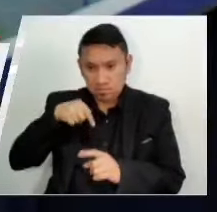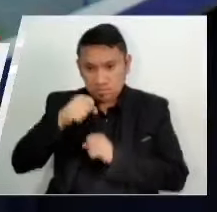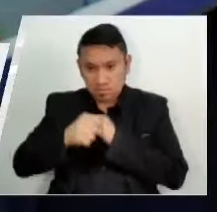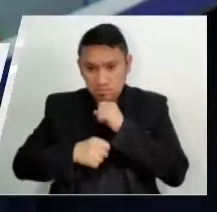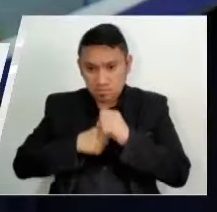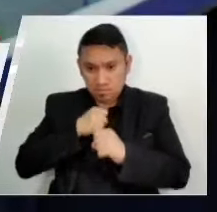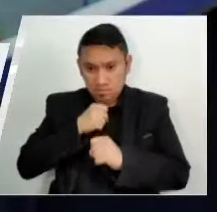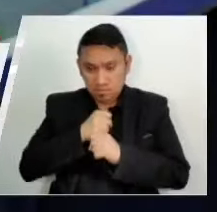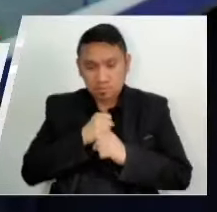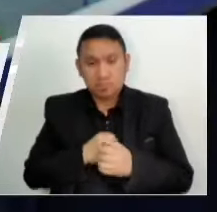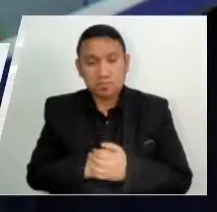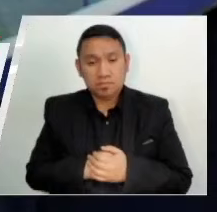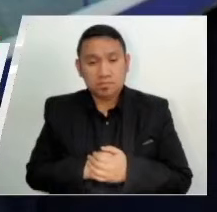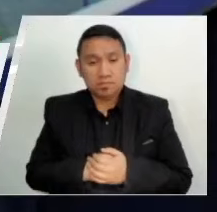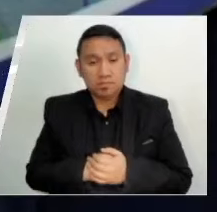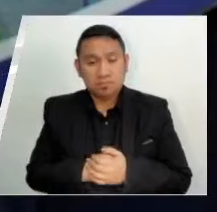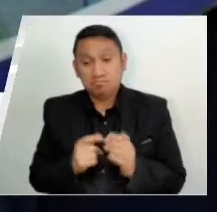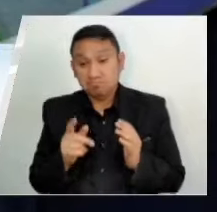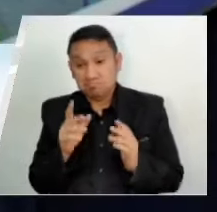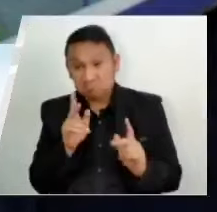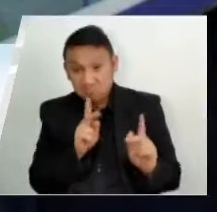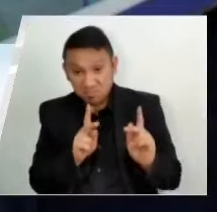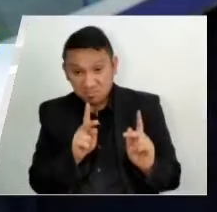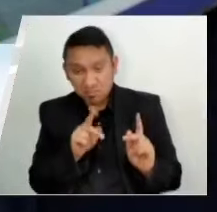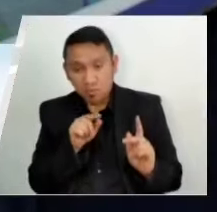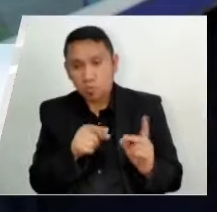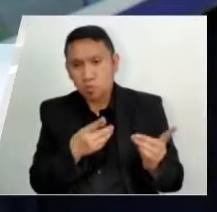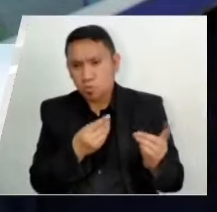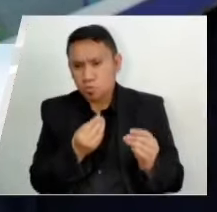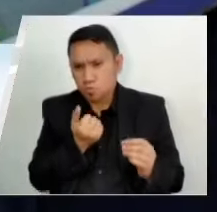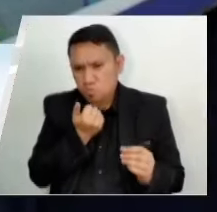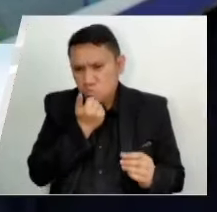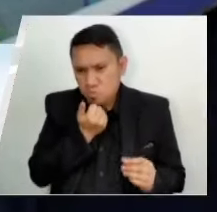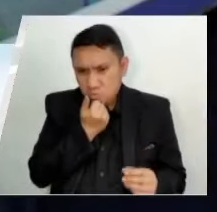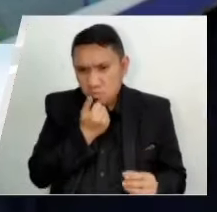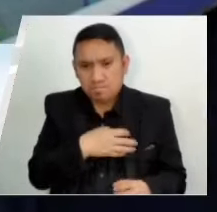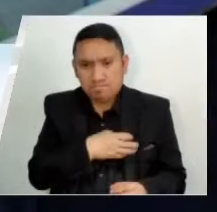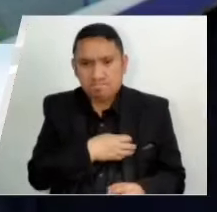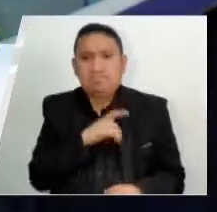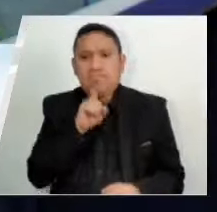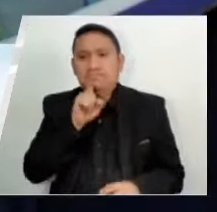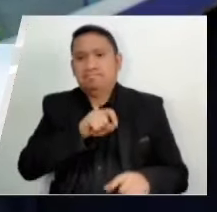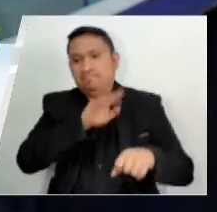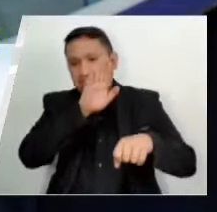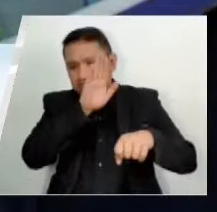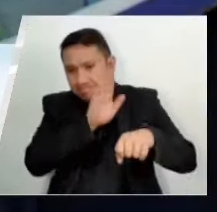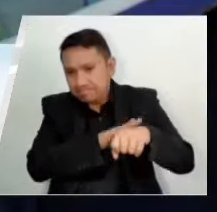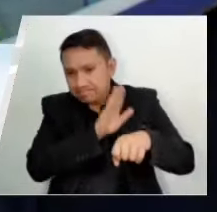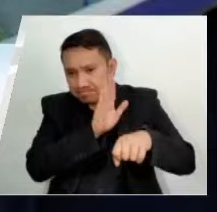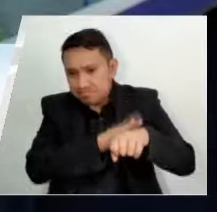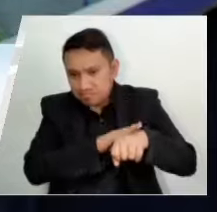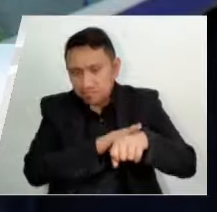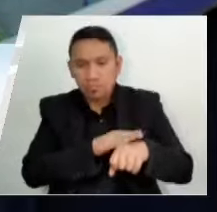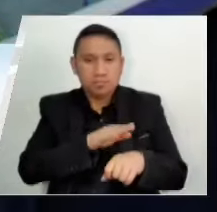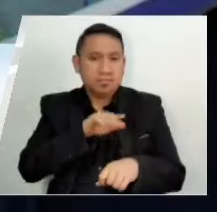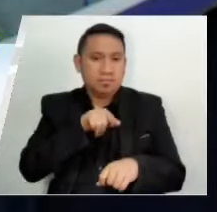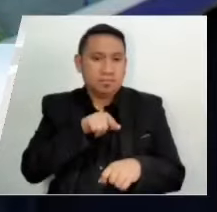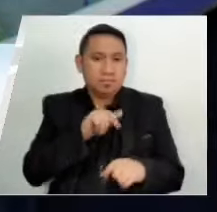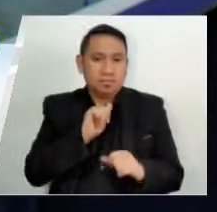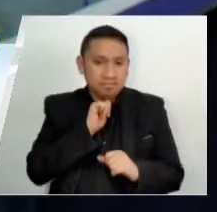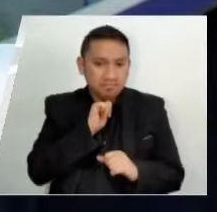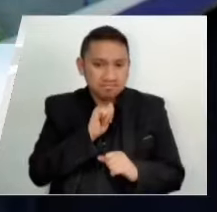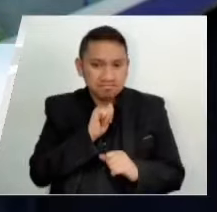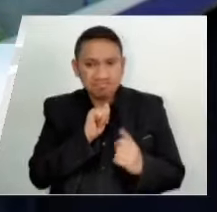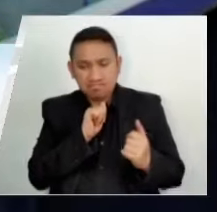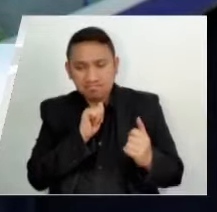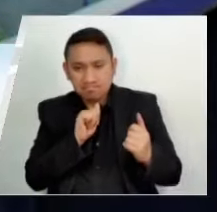na gumagawa ng mga kalokohan, ito ay warning sa kanila na hindi sila hindi magdadalawang isip ang